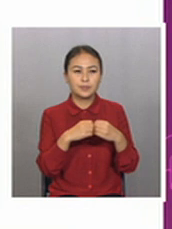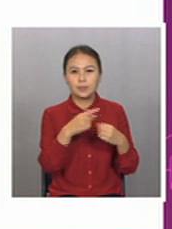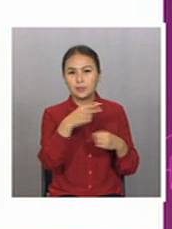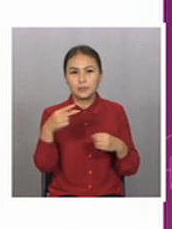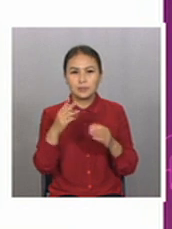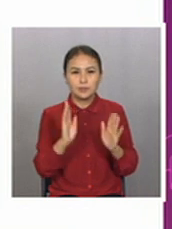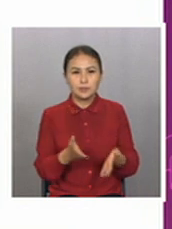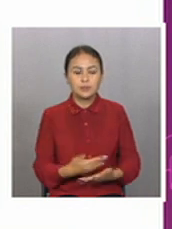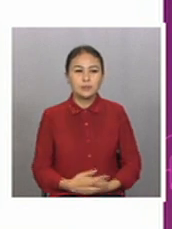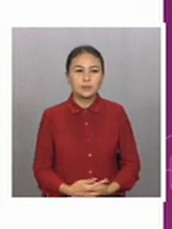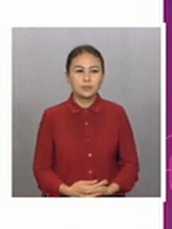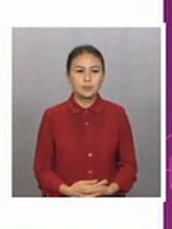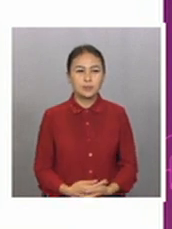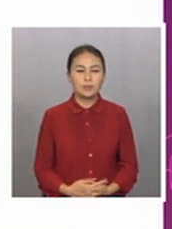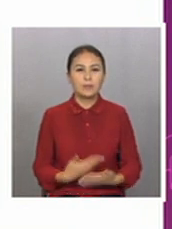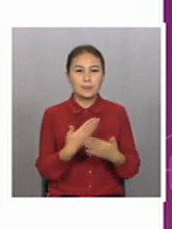болады. Бұл